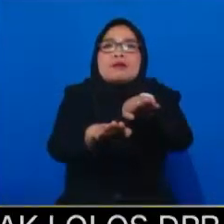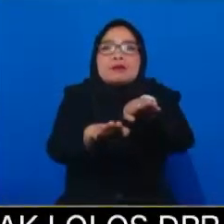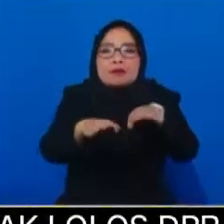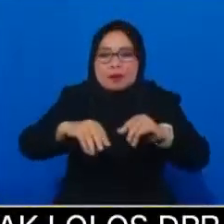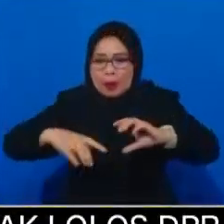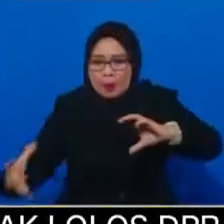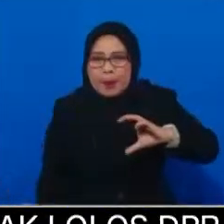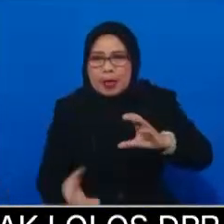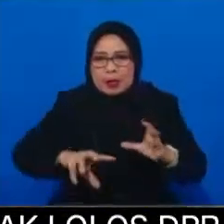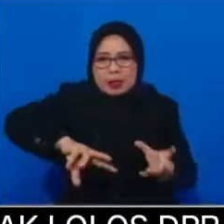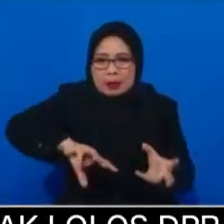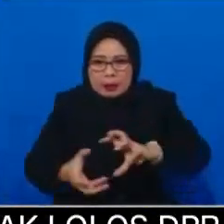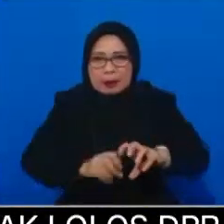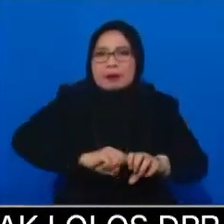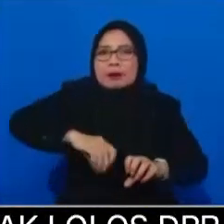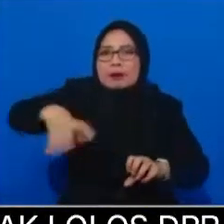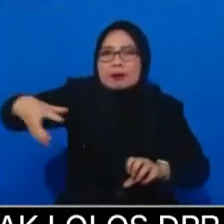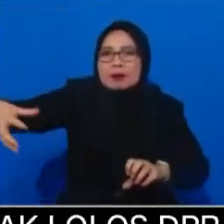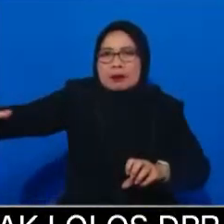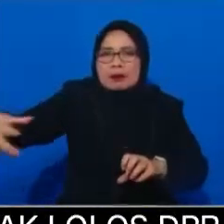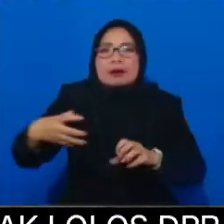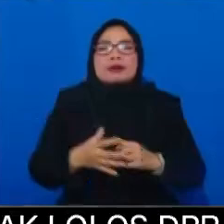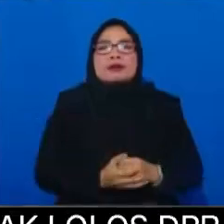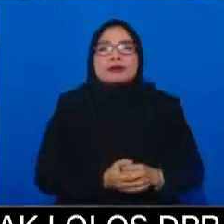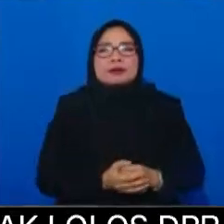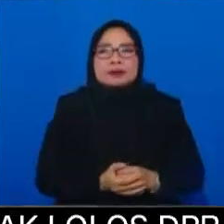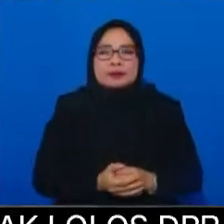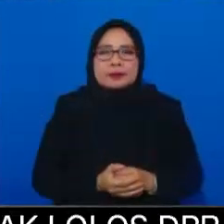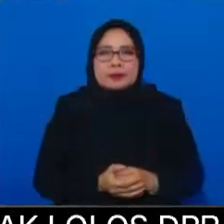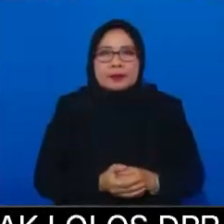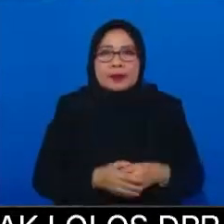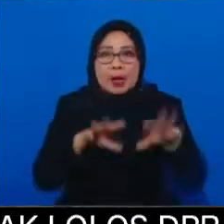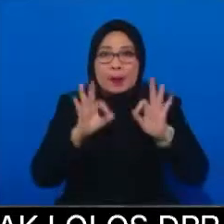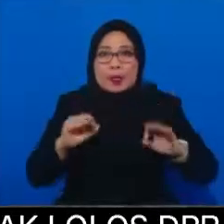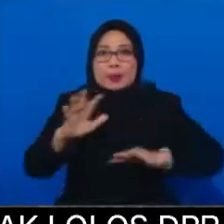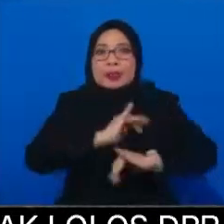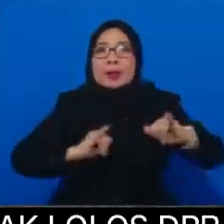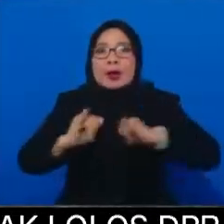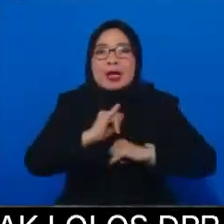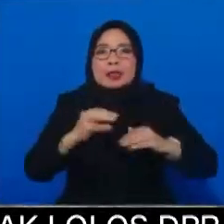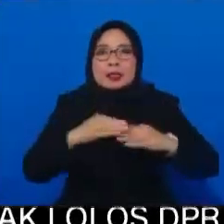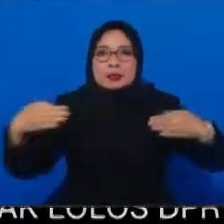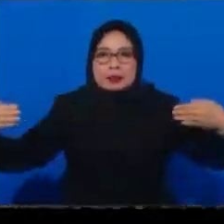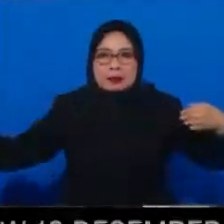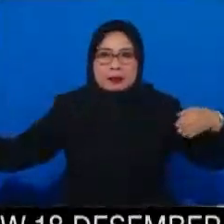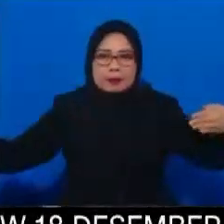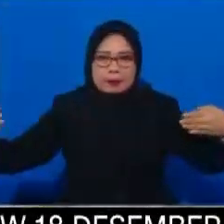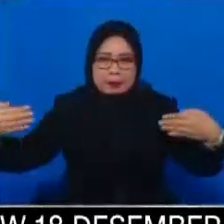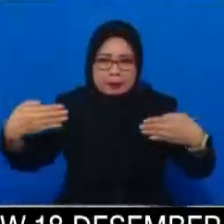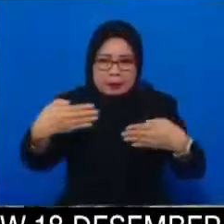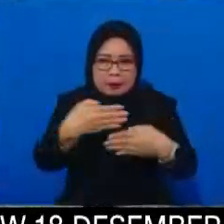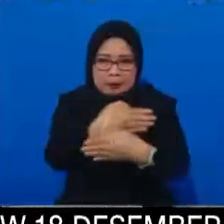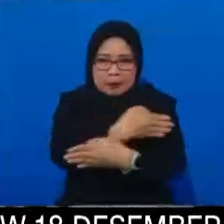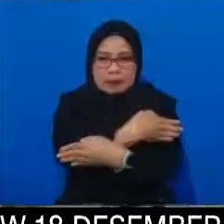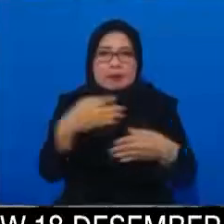hingga dihantam truk tronton yang melaju searah dengannya. Pada saat bersamaan dari arah berlawanan melaju truk tronton sehingga